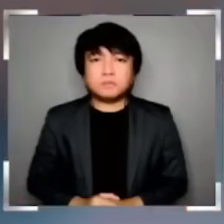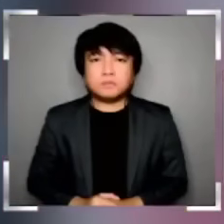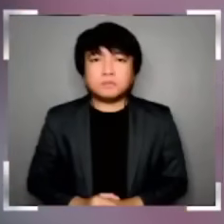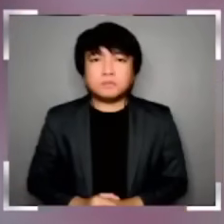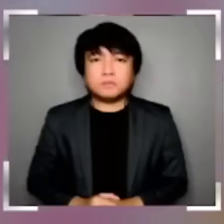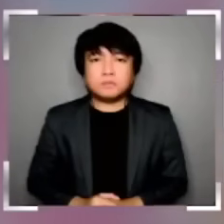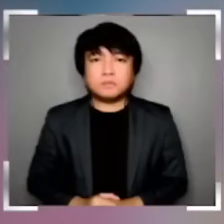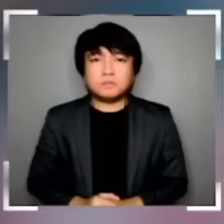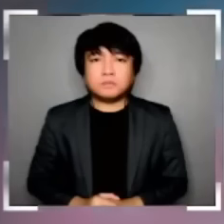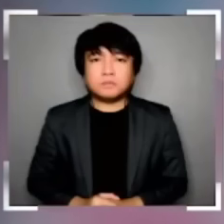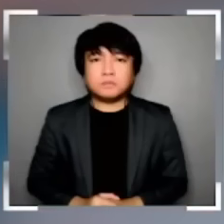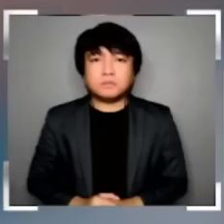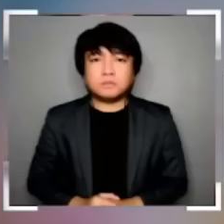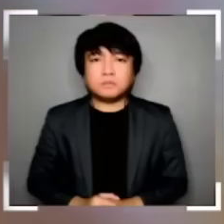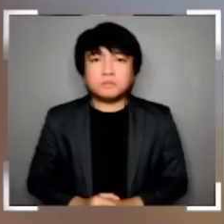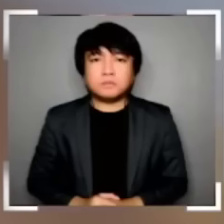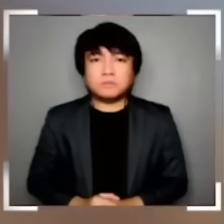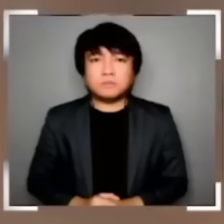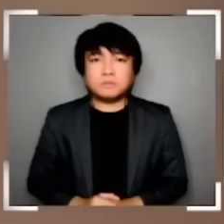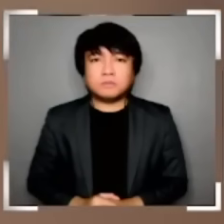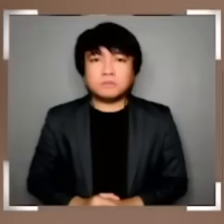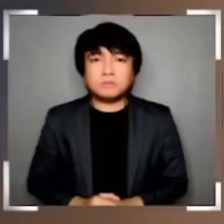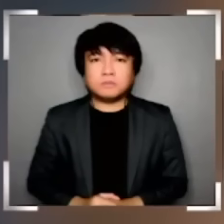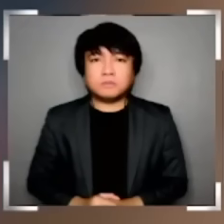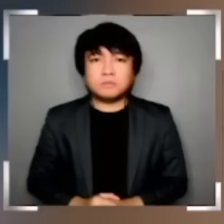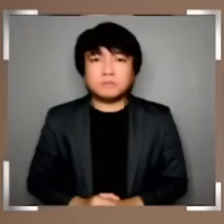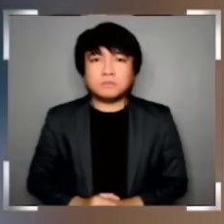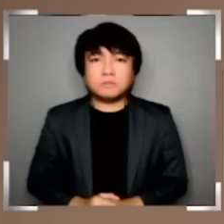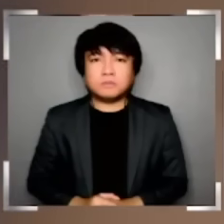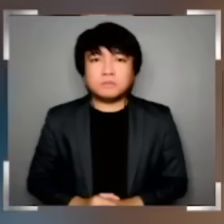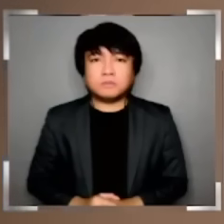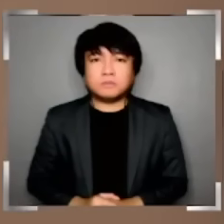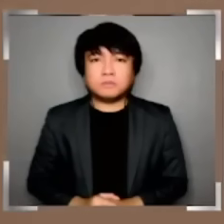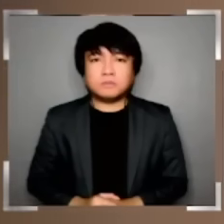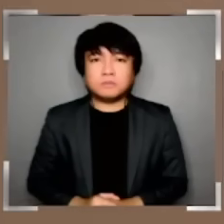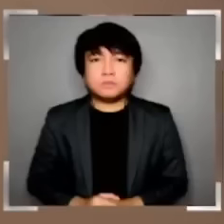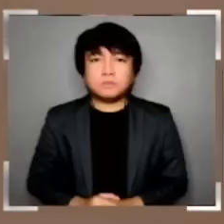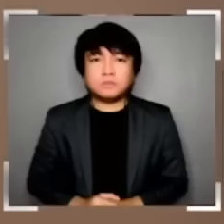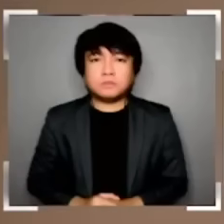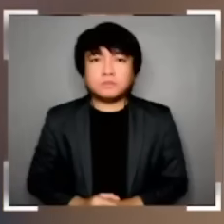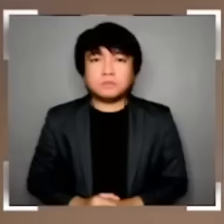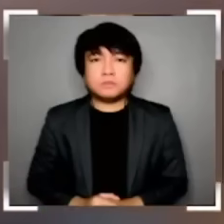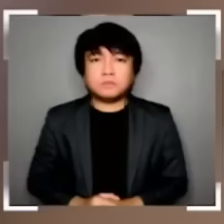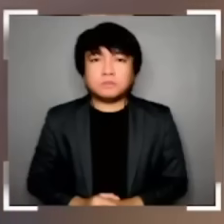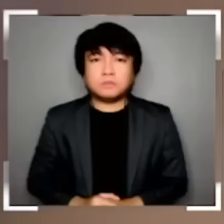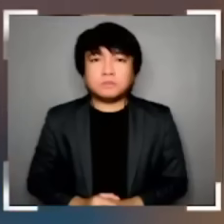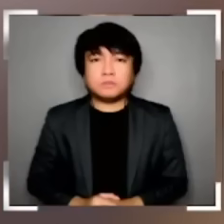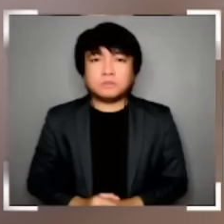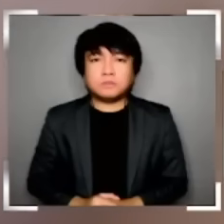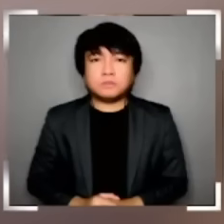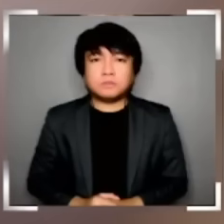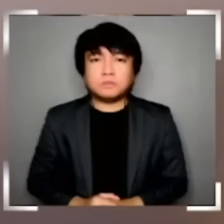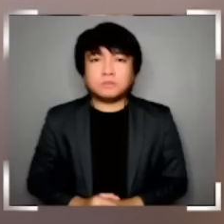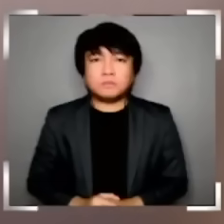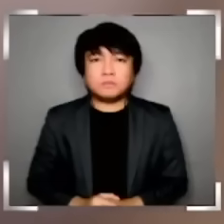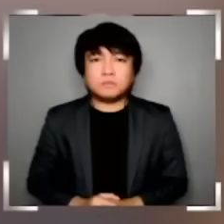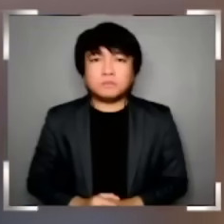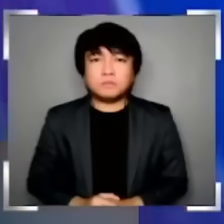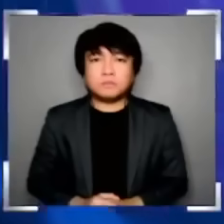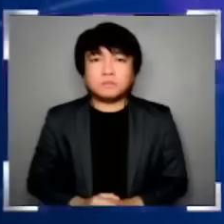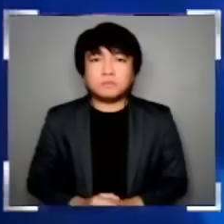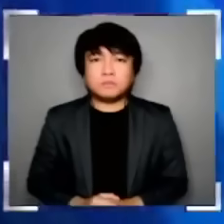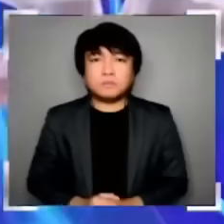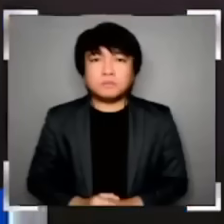barangay. Itinurn over sa CSWD ang sanggol at dinala sa ospital. Inaalam na ng pulisya kung sino ang nag-iwan sa sanggol sa